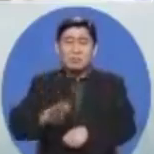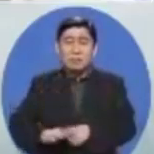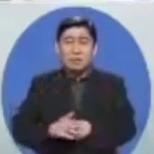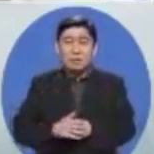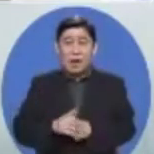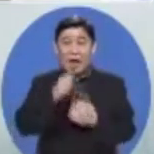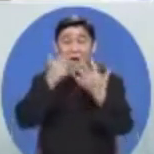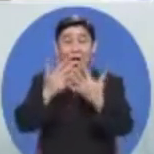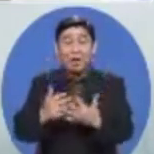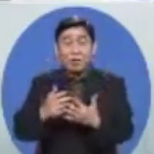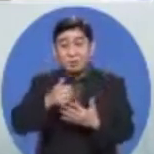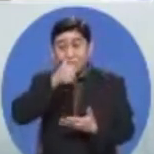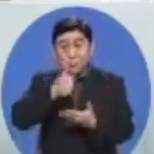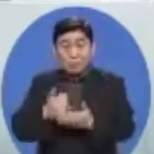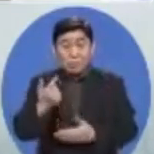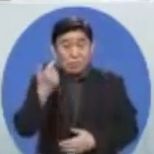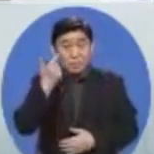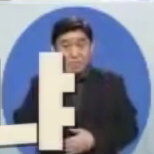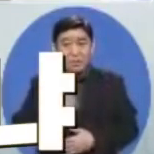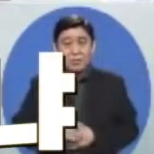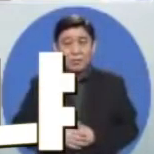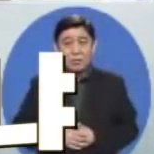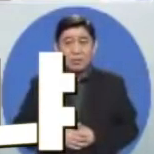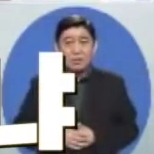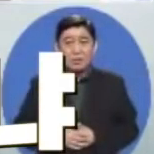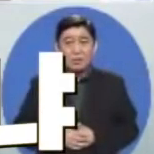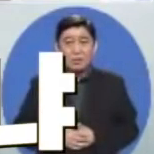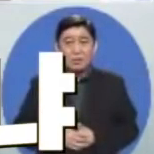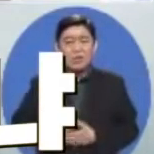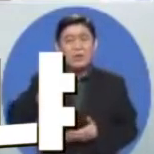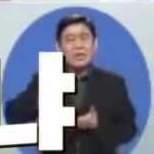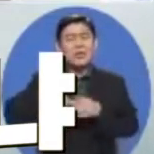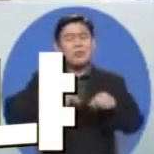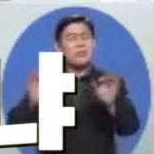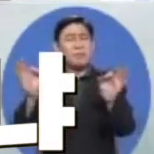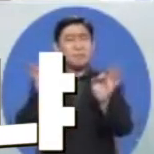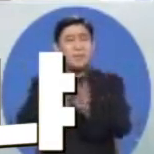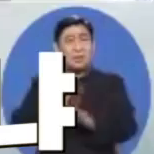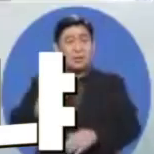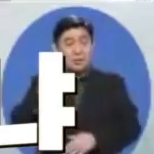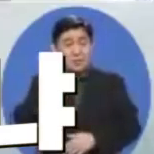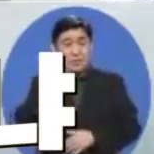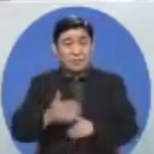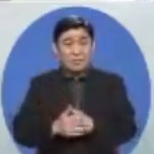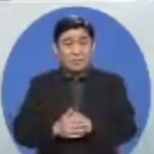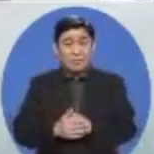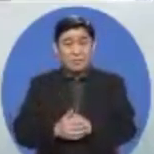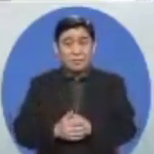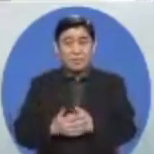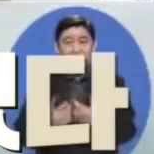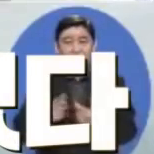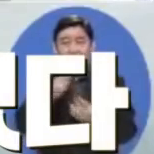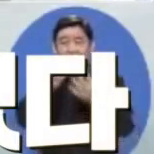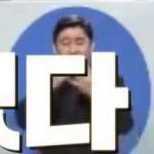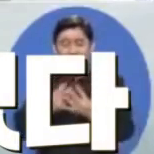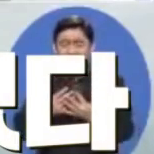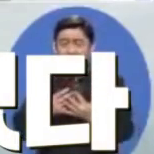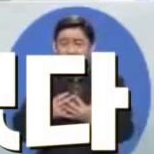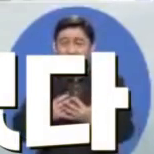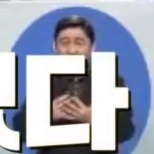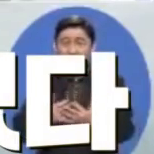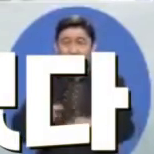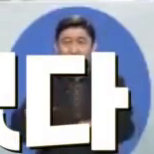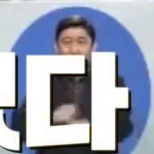살았지만. 투옥된 게 전과 아닙니까? 전과지만 그거는 다 긴급조치가 다 소멸됐지 않습니까? 그런 전과가 아니지 않습니까,